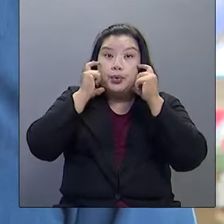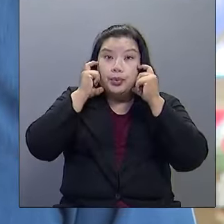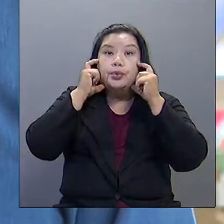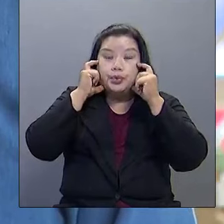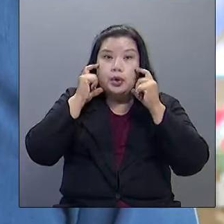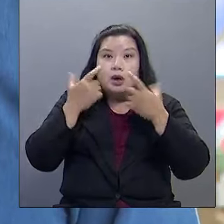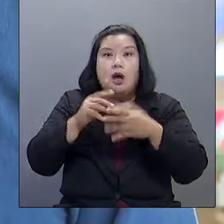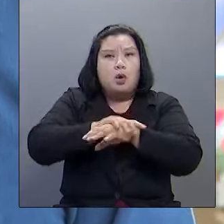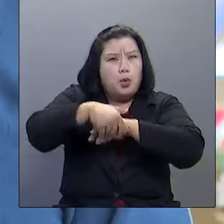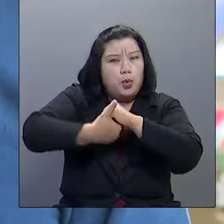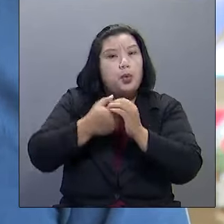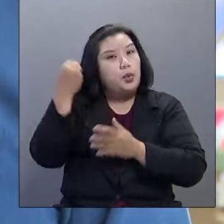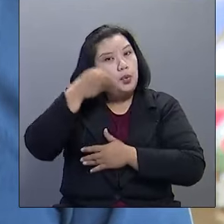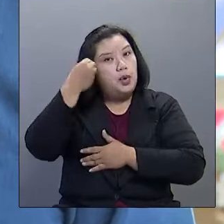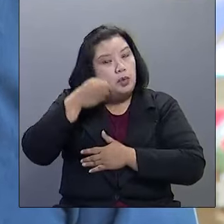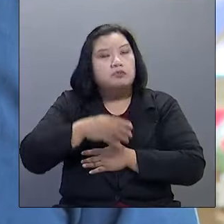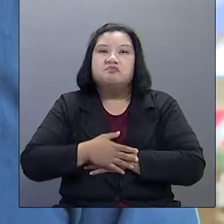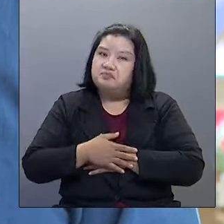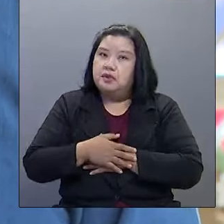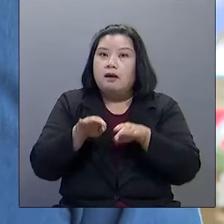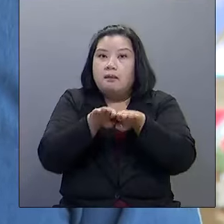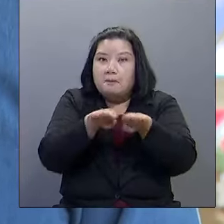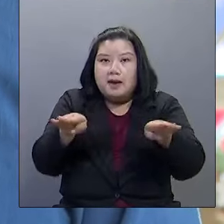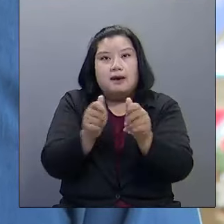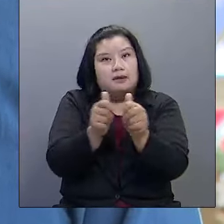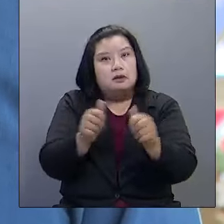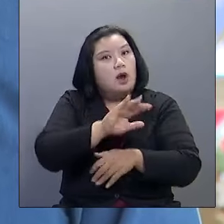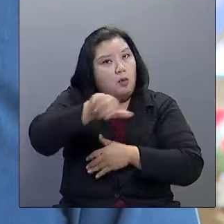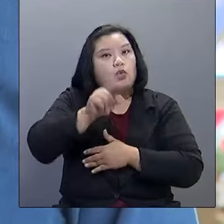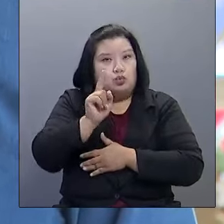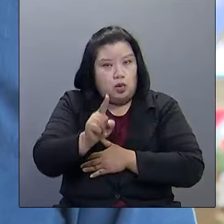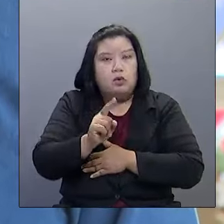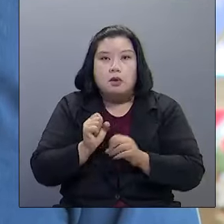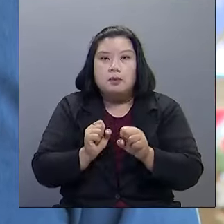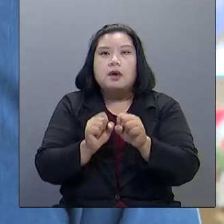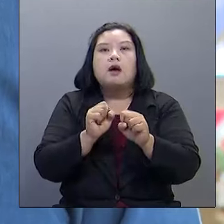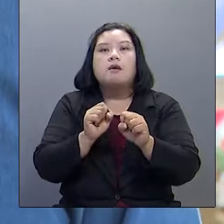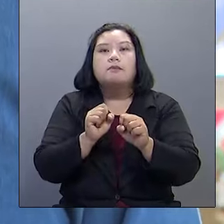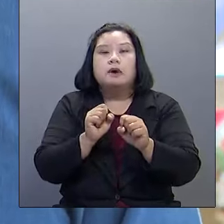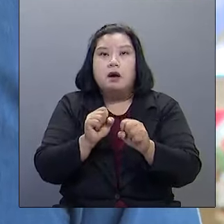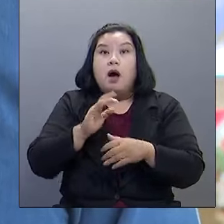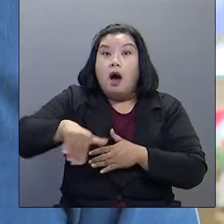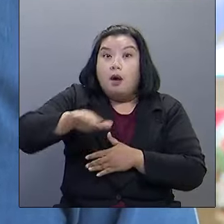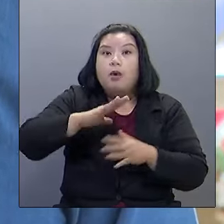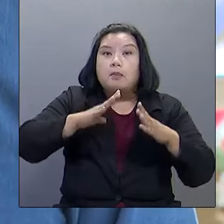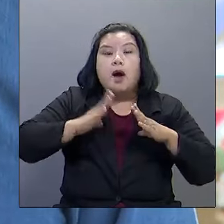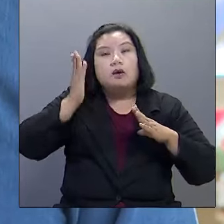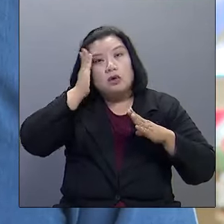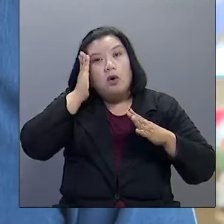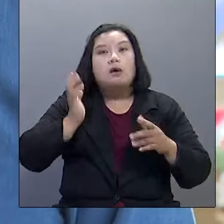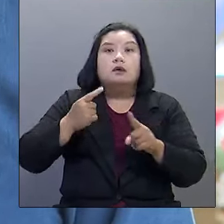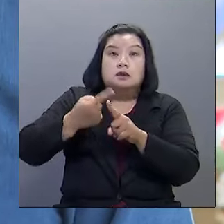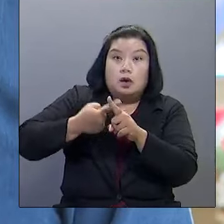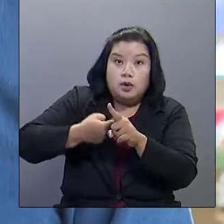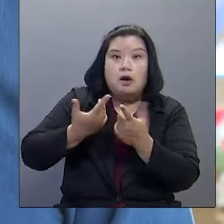มาล้างมืออันนี้ถือเป็นมาตรการนะครับที่เราอ่าพยายามที่จะให้อ่าบ้านพักแหล่งสถานบริการ